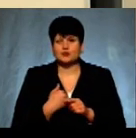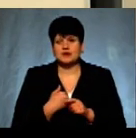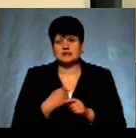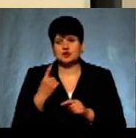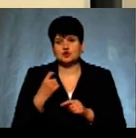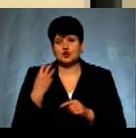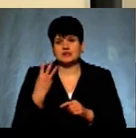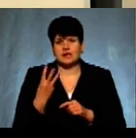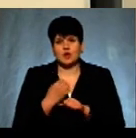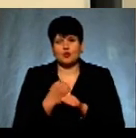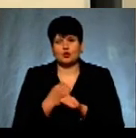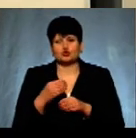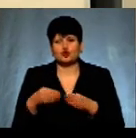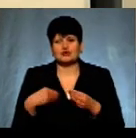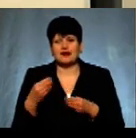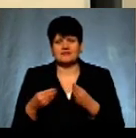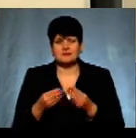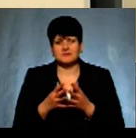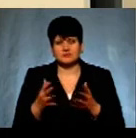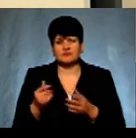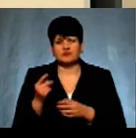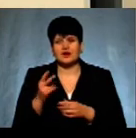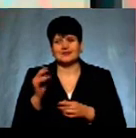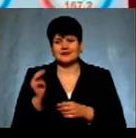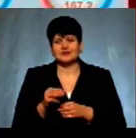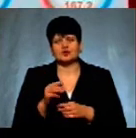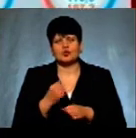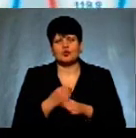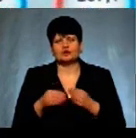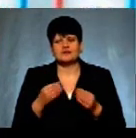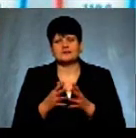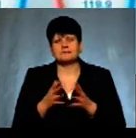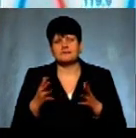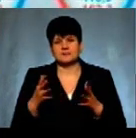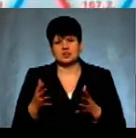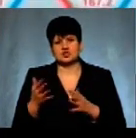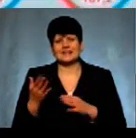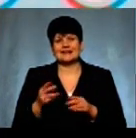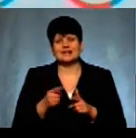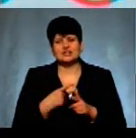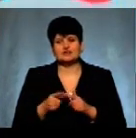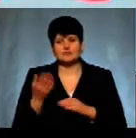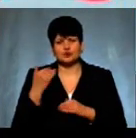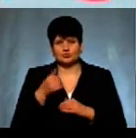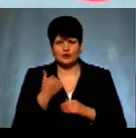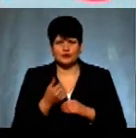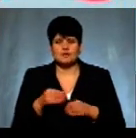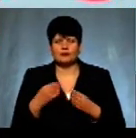103 роботодавця більше, 1500 роботодавців звернулося, це на 103 роботодавця більше, як в минулому році. І роботодавцям